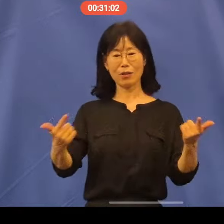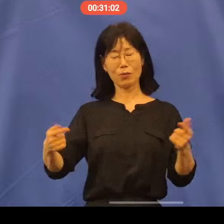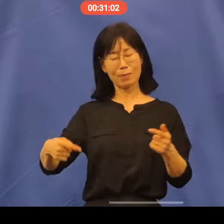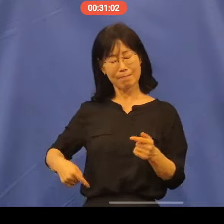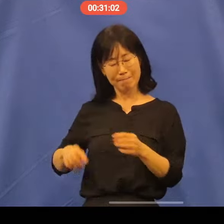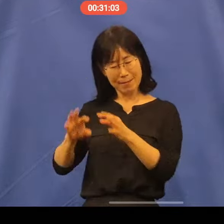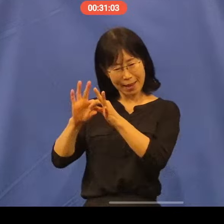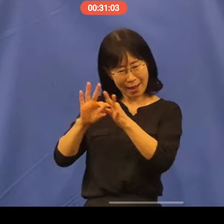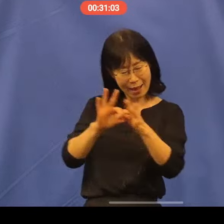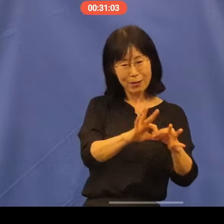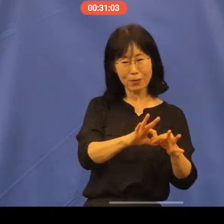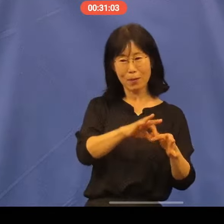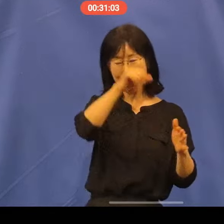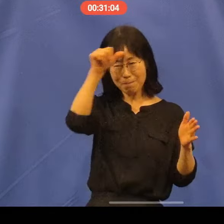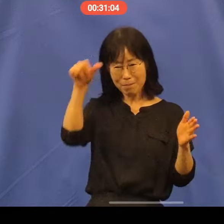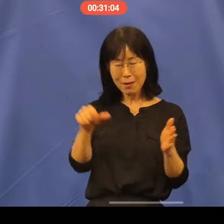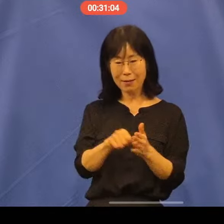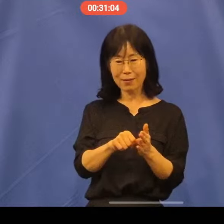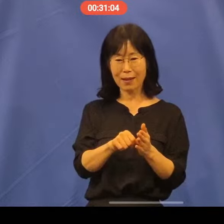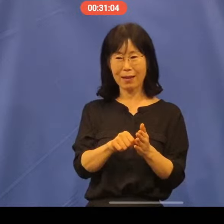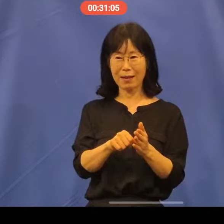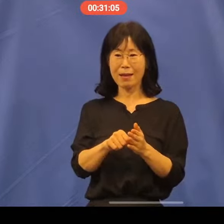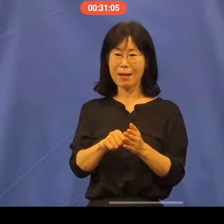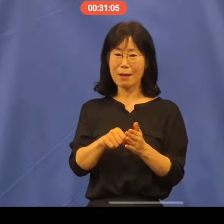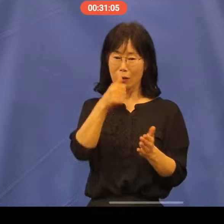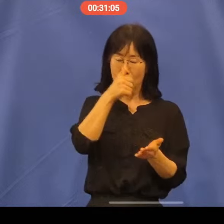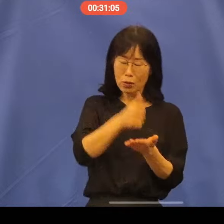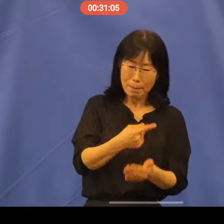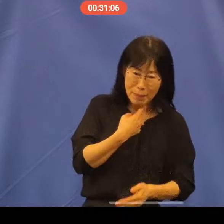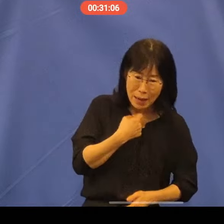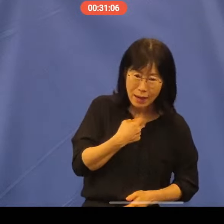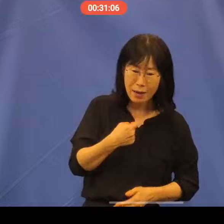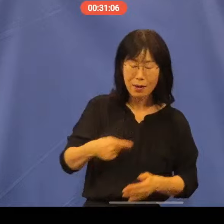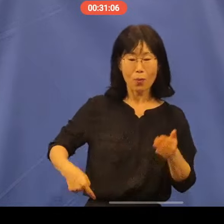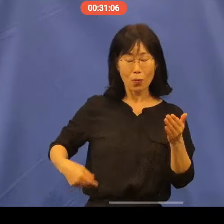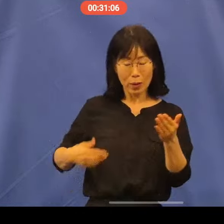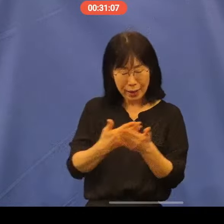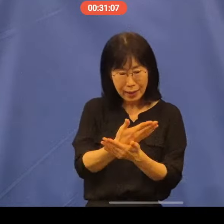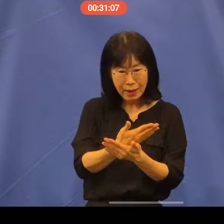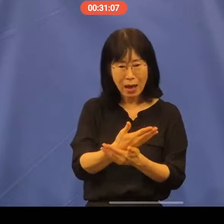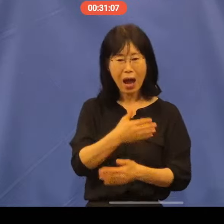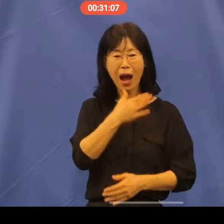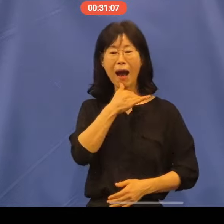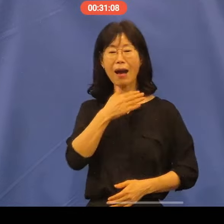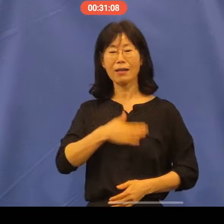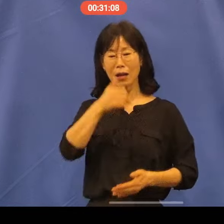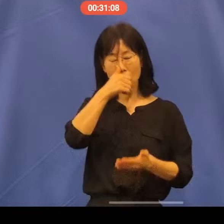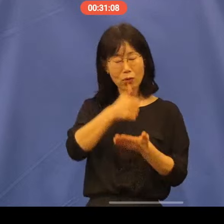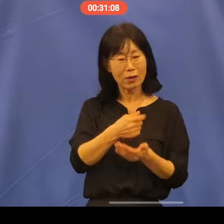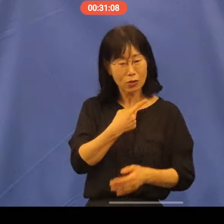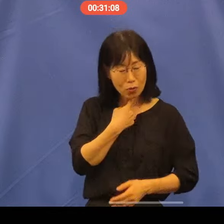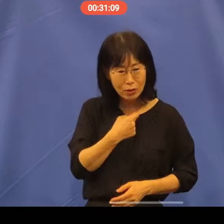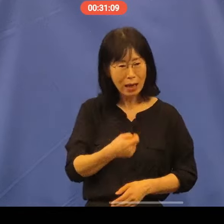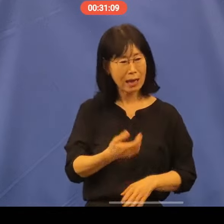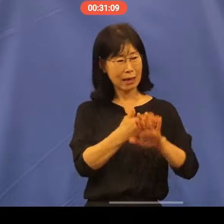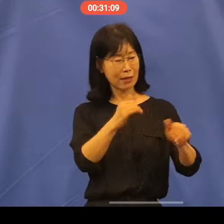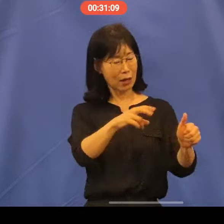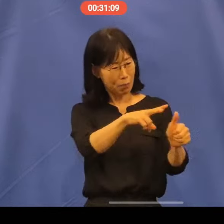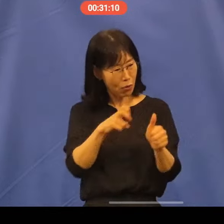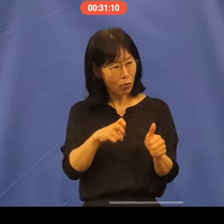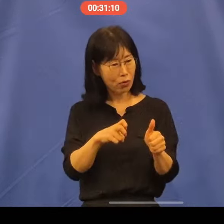그러니까 일상 속에 끊임없이 죄를 짓는 동안에 그 죄에 대한 인식을 하고 그 죄에 대해서 민감하게 반응하면 회개를 해야